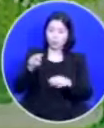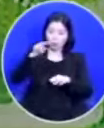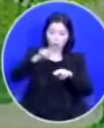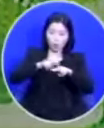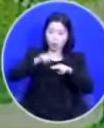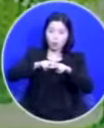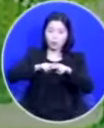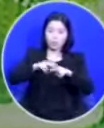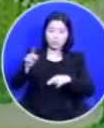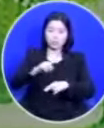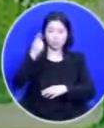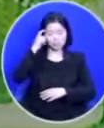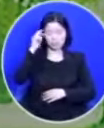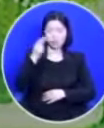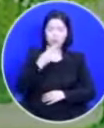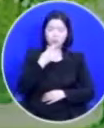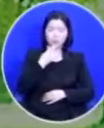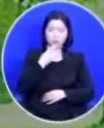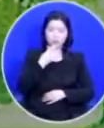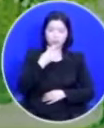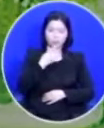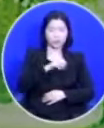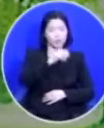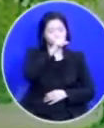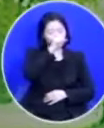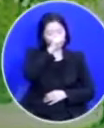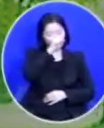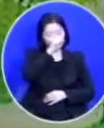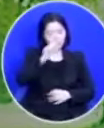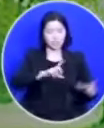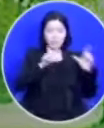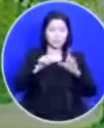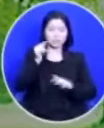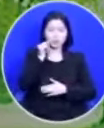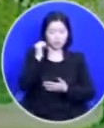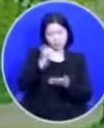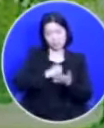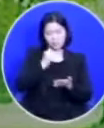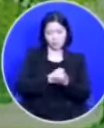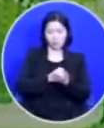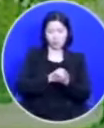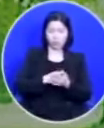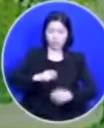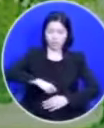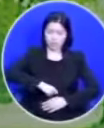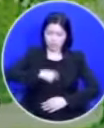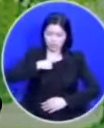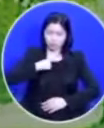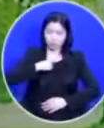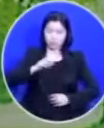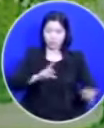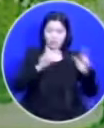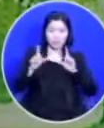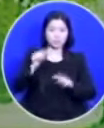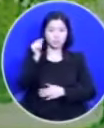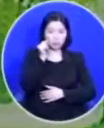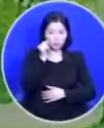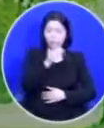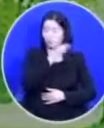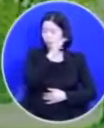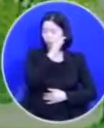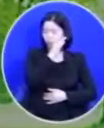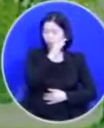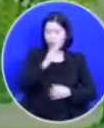생각 없습니다 선하게 못산 게 너무너무 안타까 의롭게 못 한게 너무 부끄러워